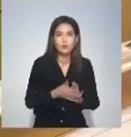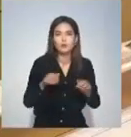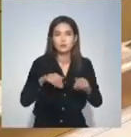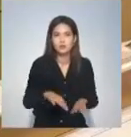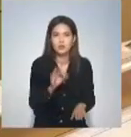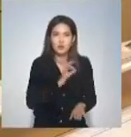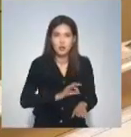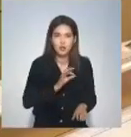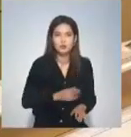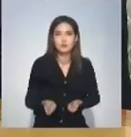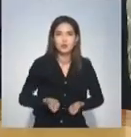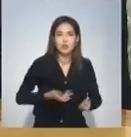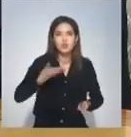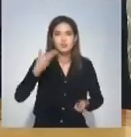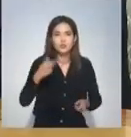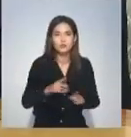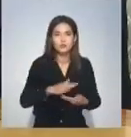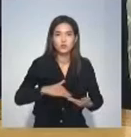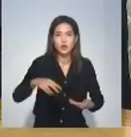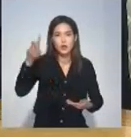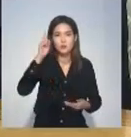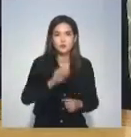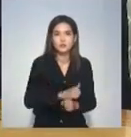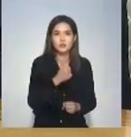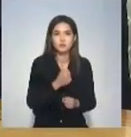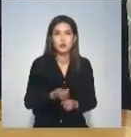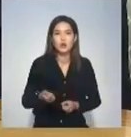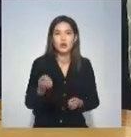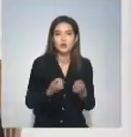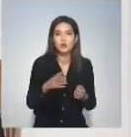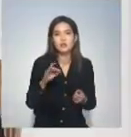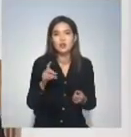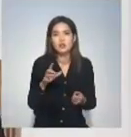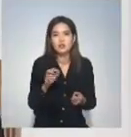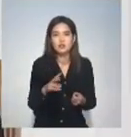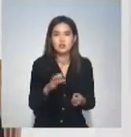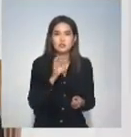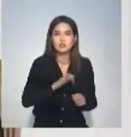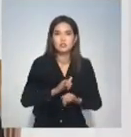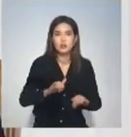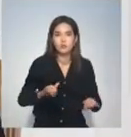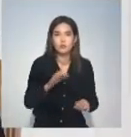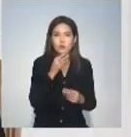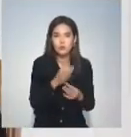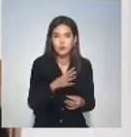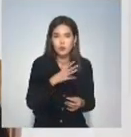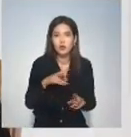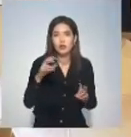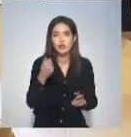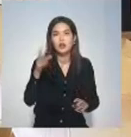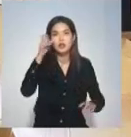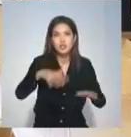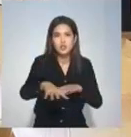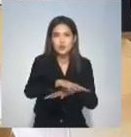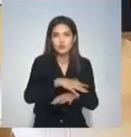қалыптастырып, әкімшілік рәсімдерді жеңілдетуге шақырды. Мемлекет басшысы көлік транзит әлеуетін дамыту мәселесіне де тоқталды. Атап айтқанда,